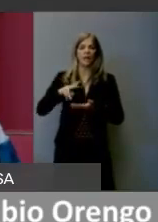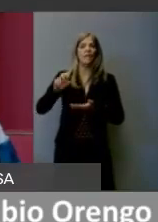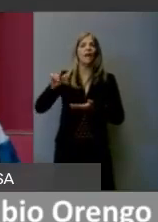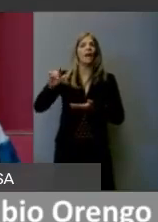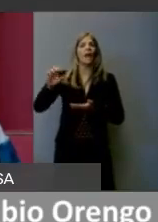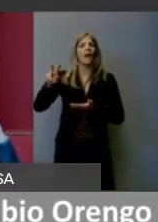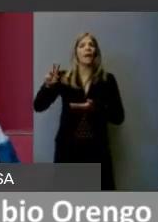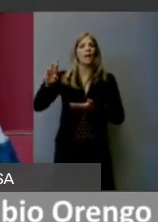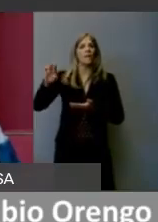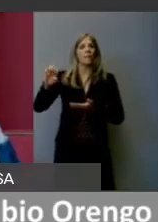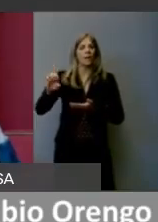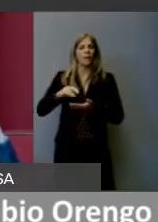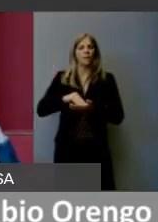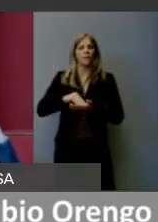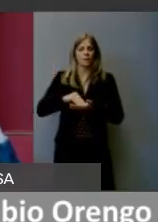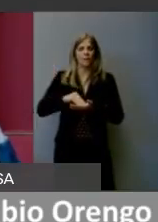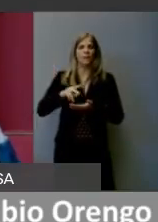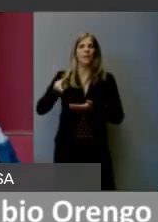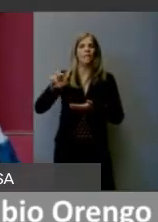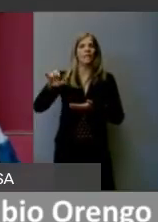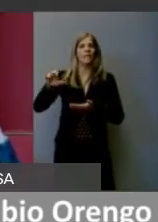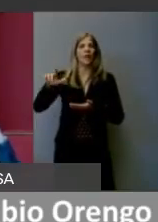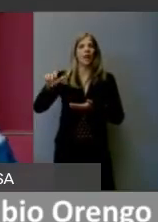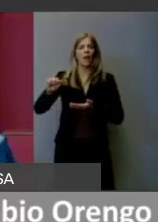Macalebre, Villa.